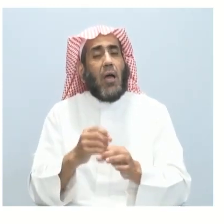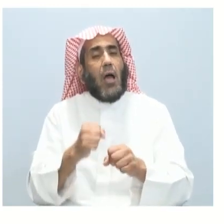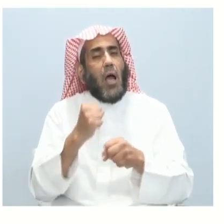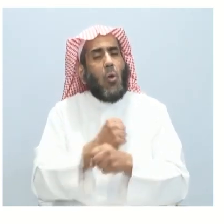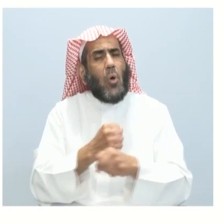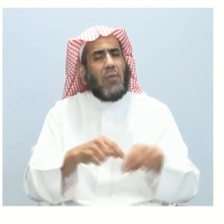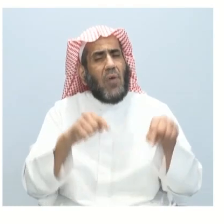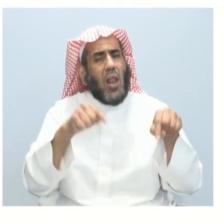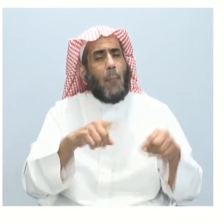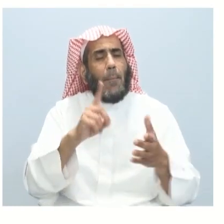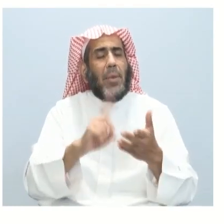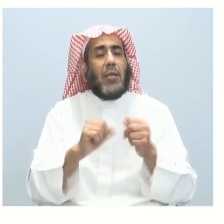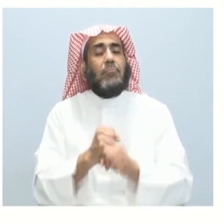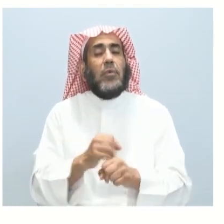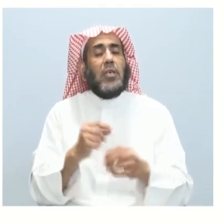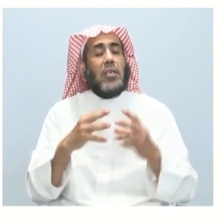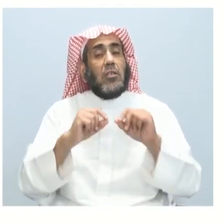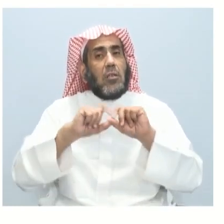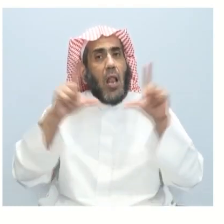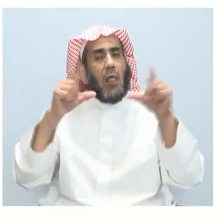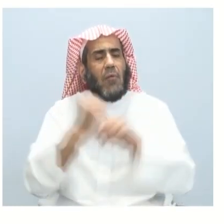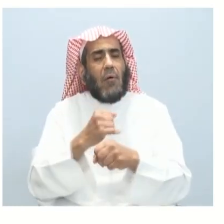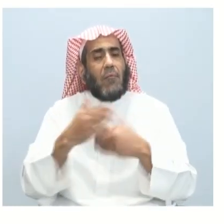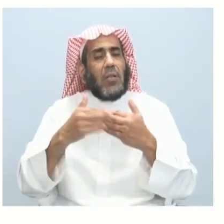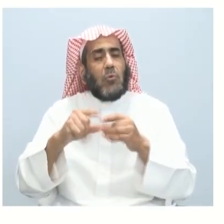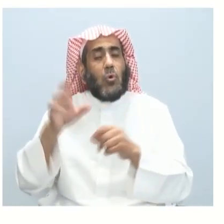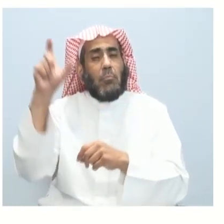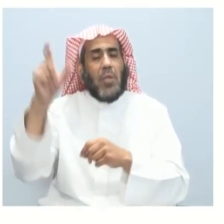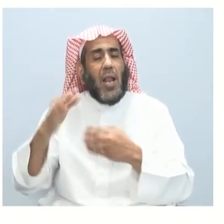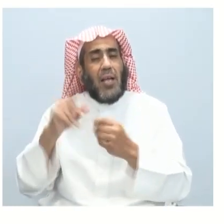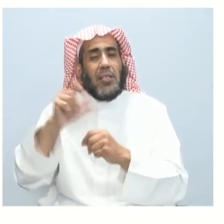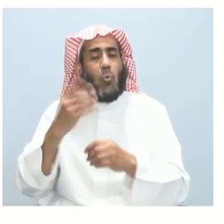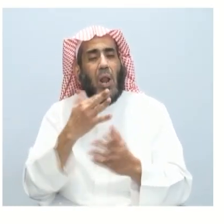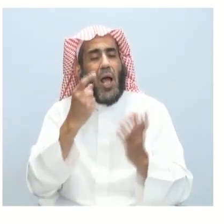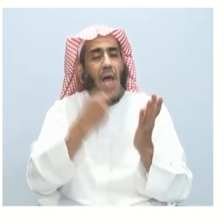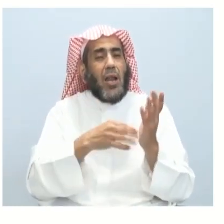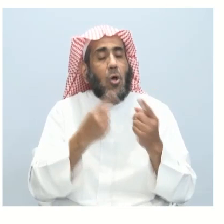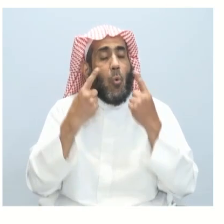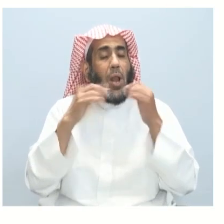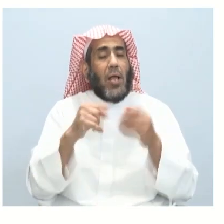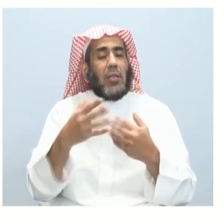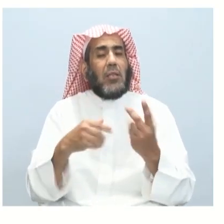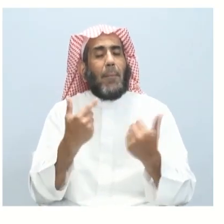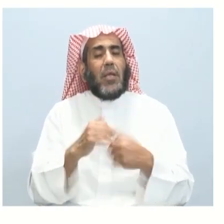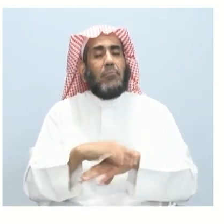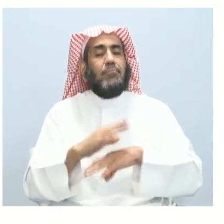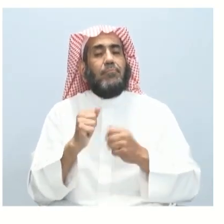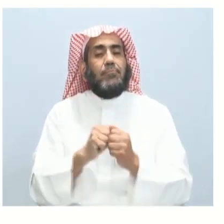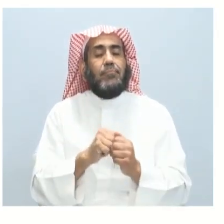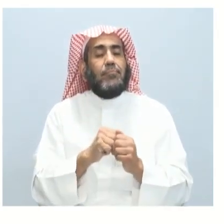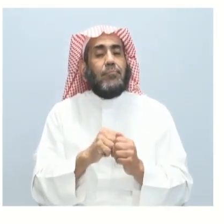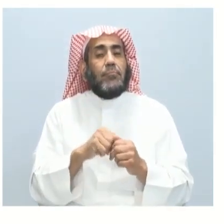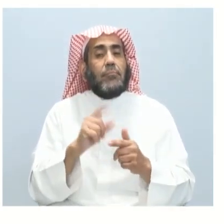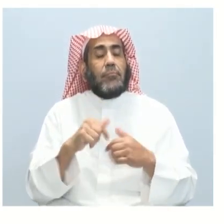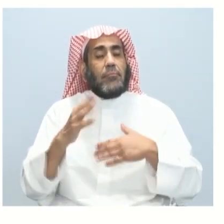اخرى لوظيفه الادبي هي وظيفه عمليه تتجلى هذه الوظيفه في خدمه كل من الاديب والقارئ والحياه الادبيه وايضا هي